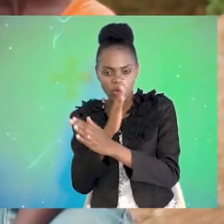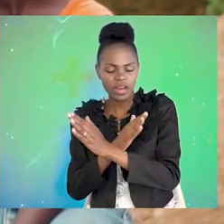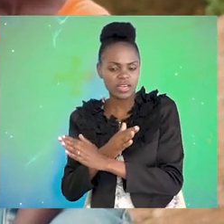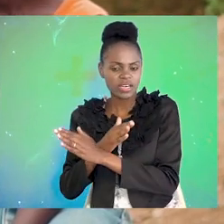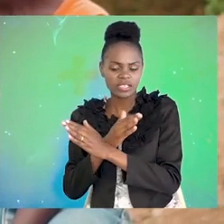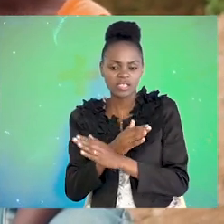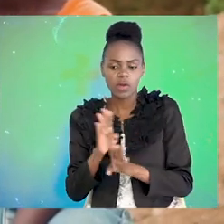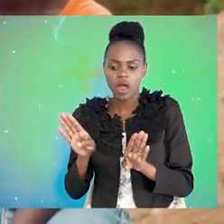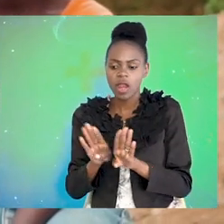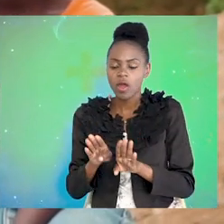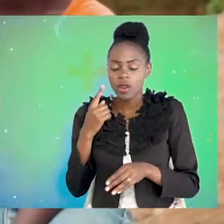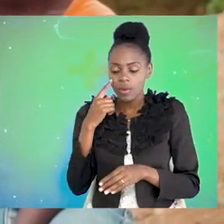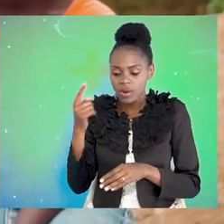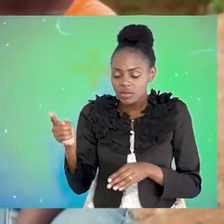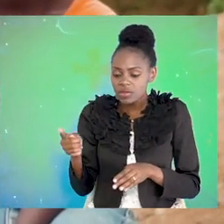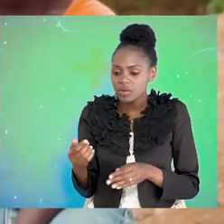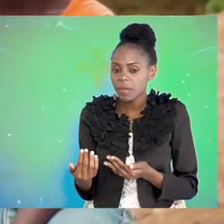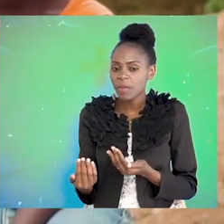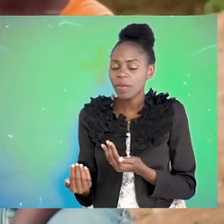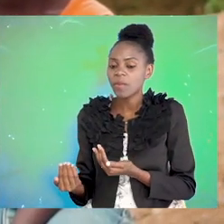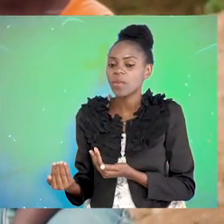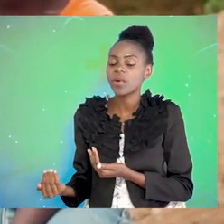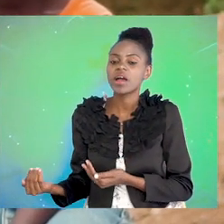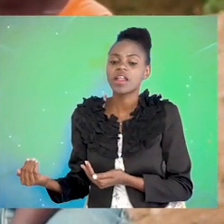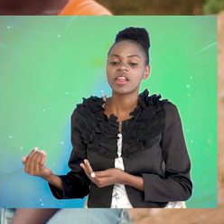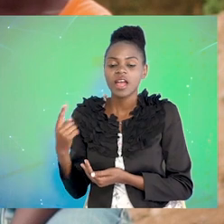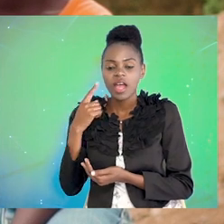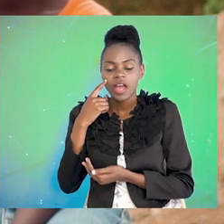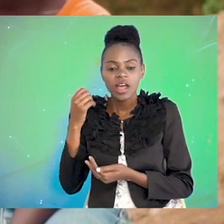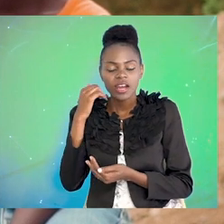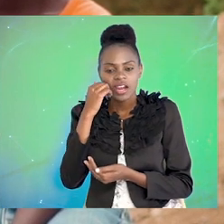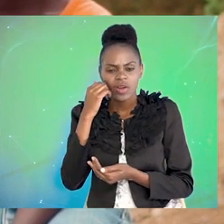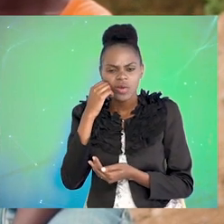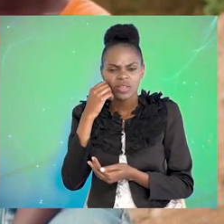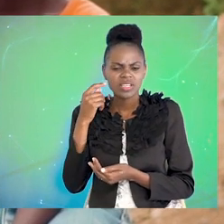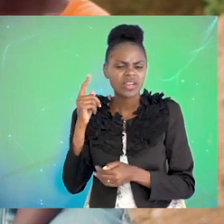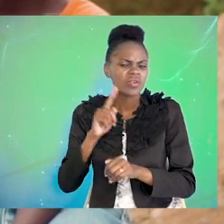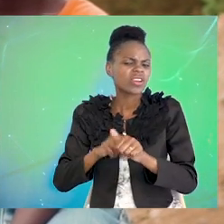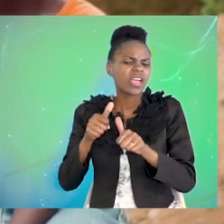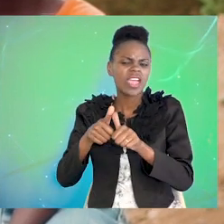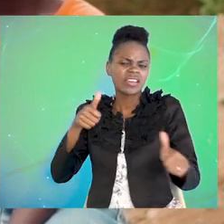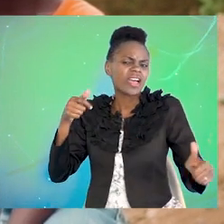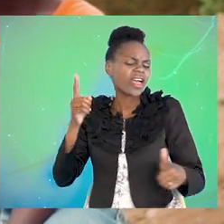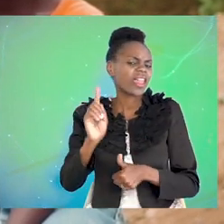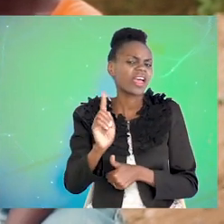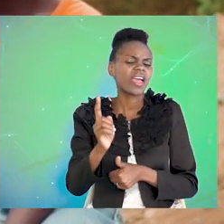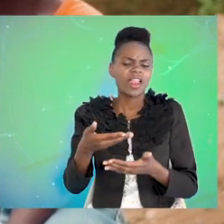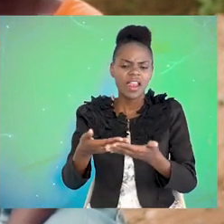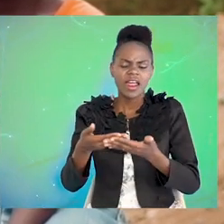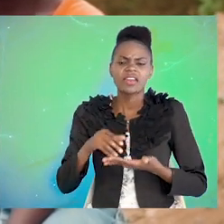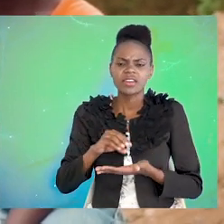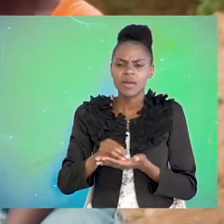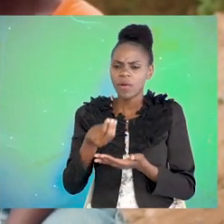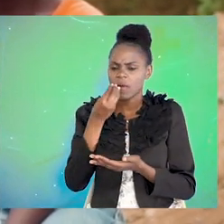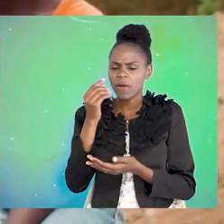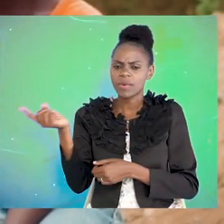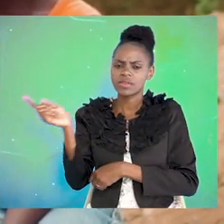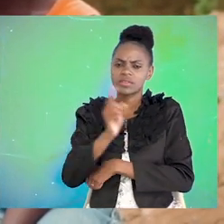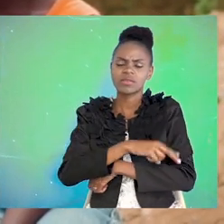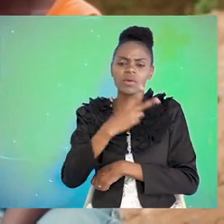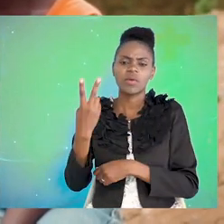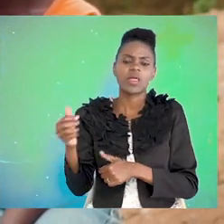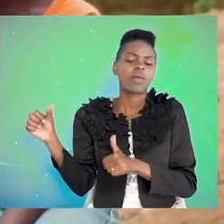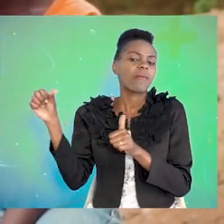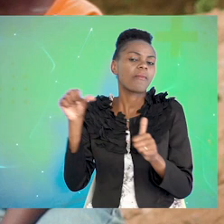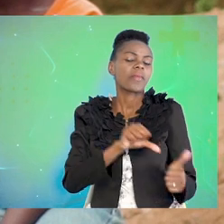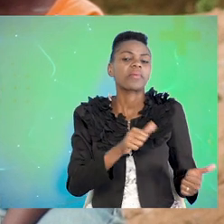wanga jedini atadwala panabe chiopsezo kwambiri sanadoleko kwambiri atangolandira mankhwala masiku awiri mwana wajaso